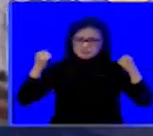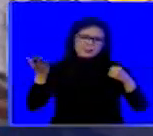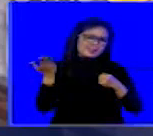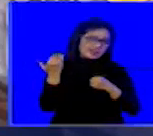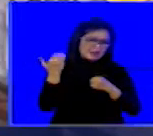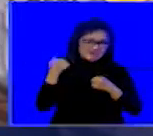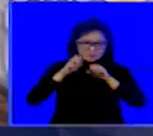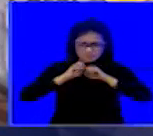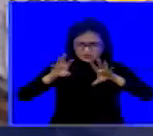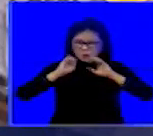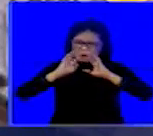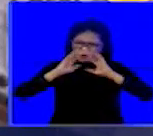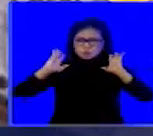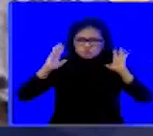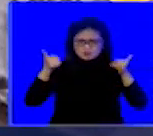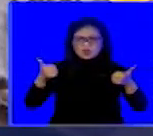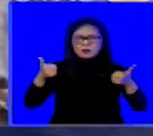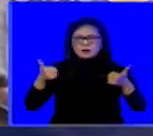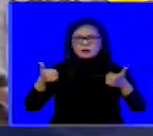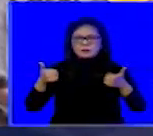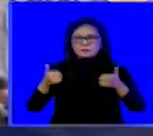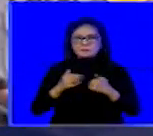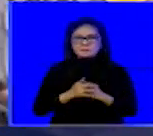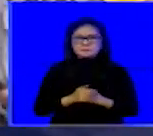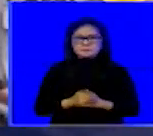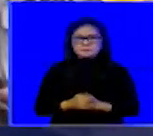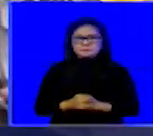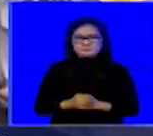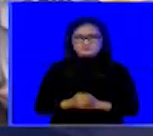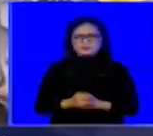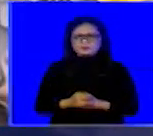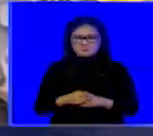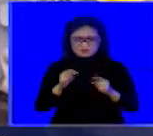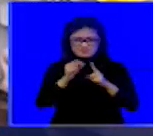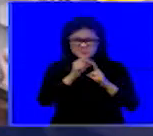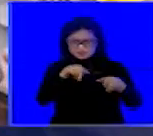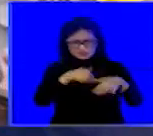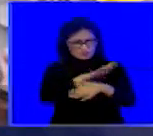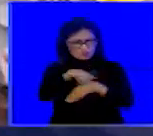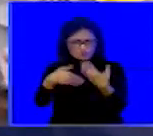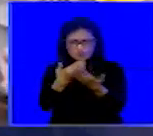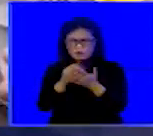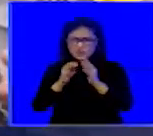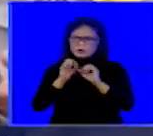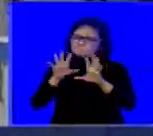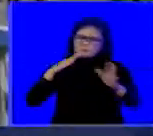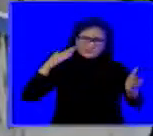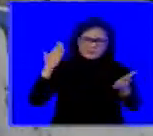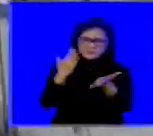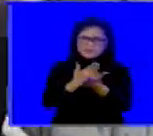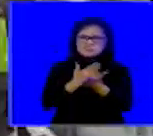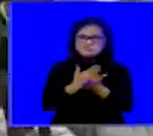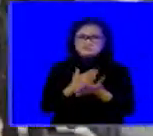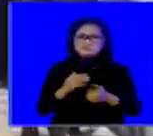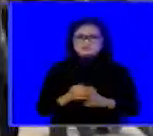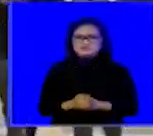himbauan kepada rekan-rekan semua secara tegas dan terukur.